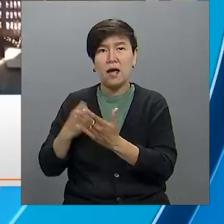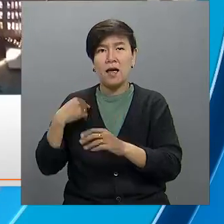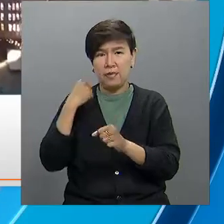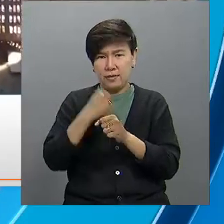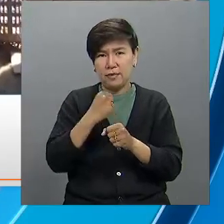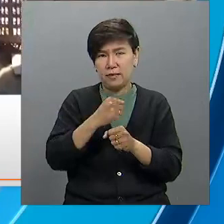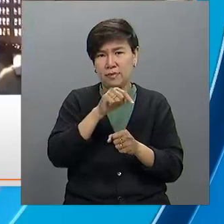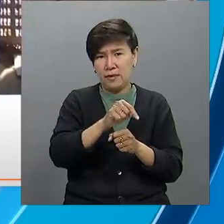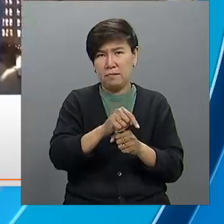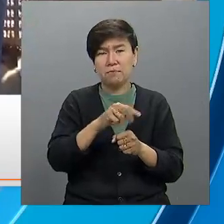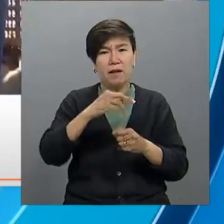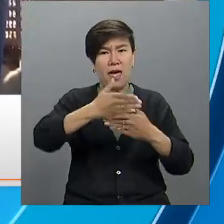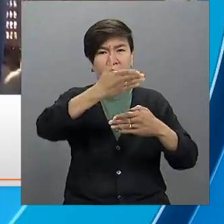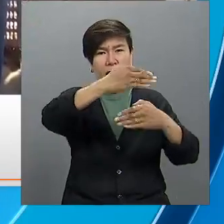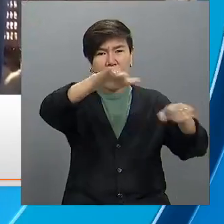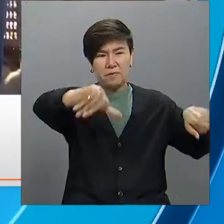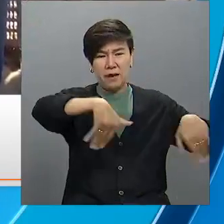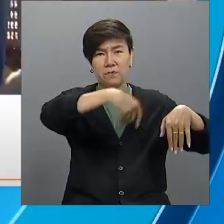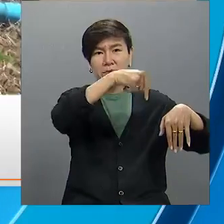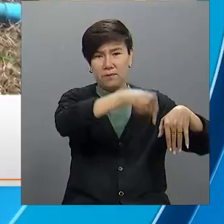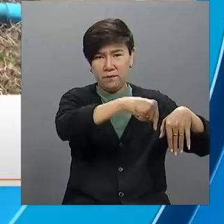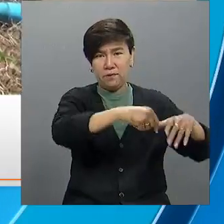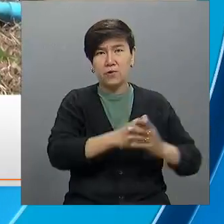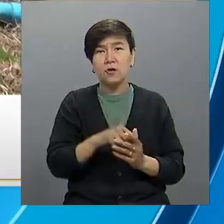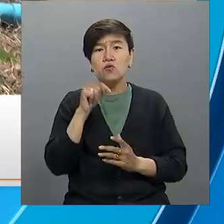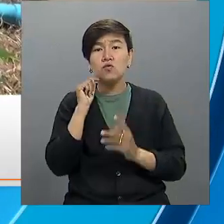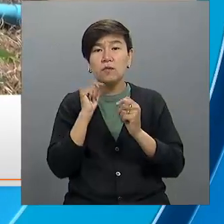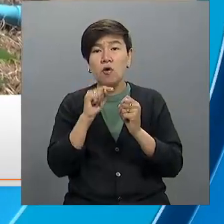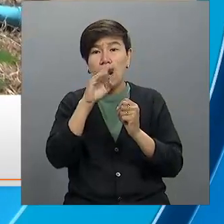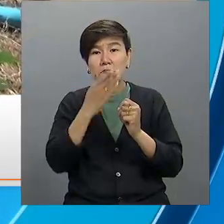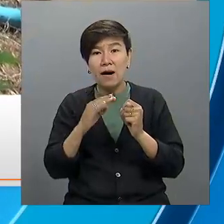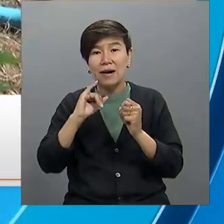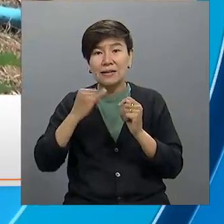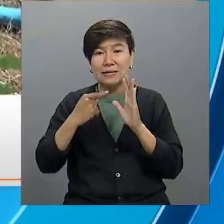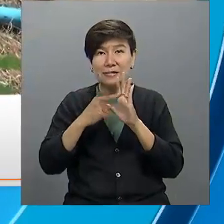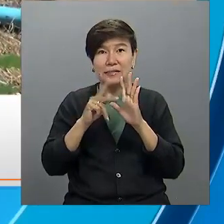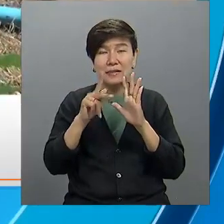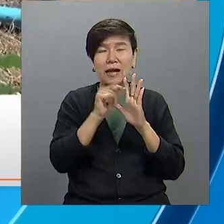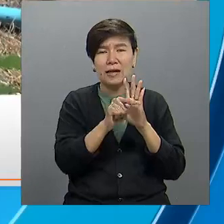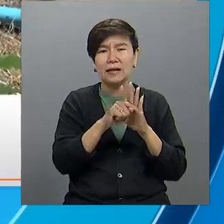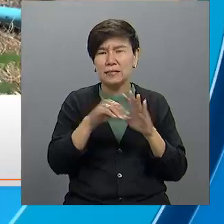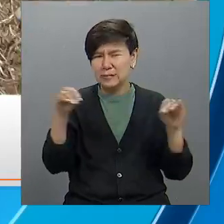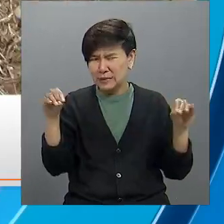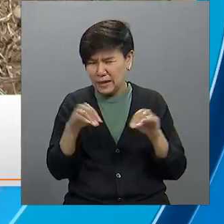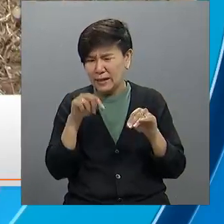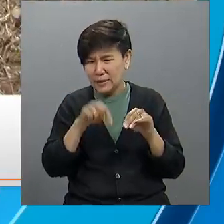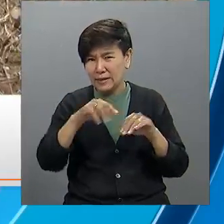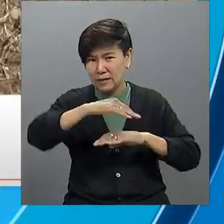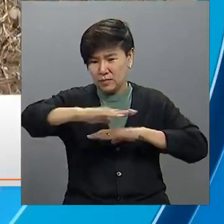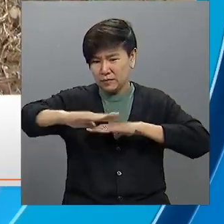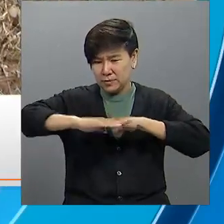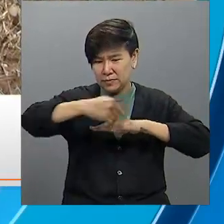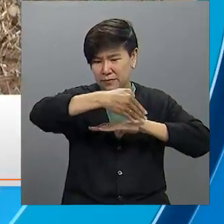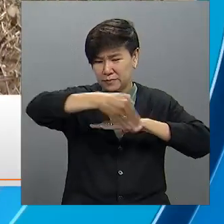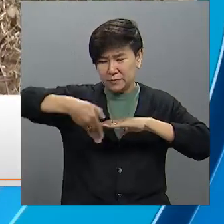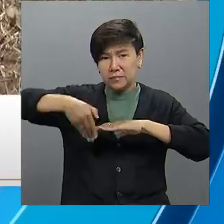างเก็บน้ำเขาพลูนี่อยู่ตำบลบางสักนะครับซึ่งอยู่ติดต่อกับตำบลเกาะลิบงนะครับจากศักย